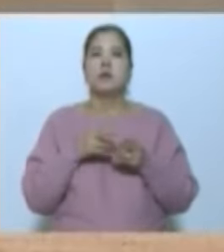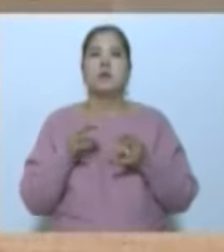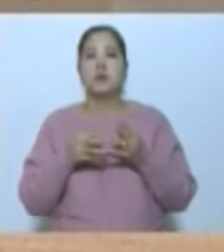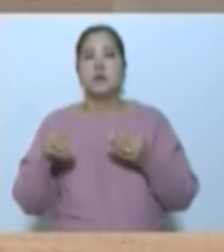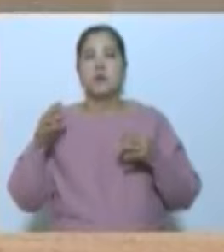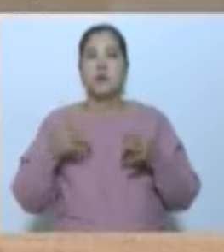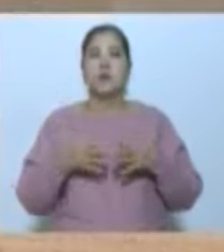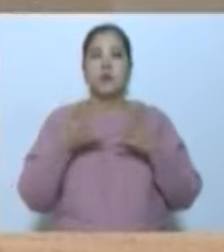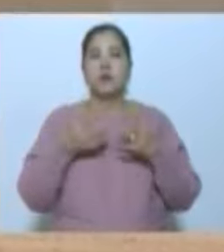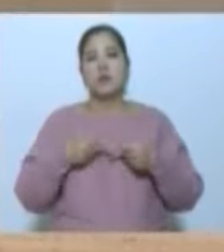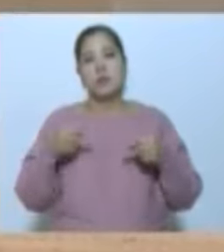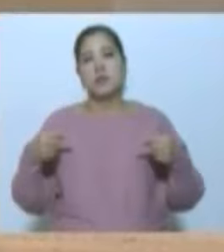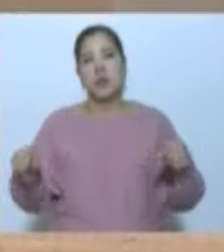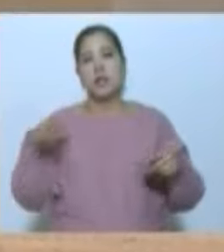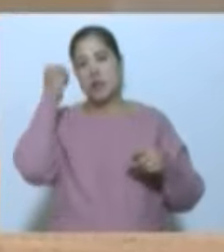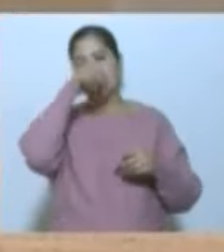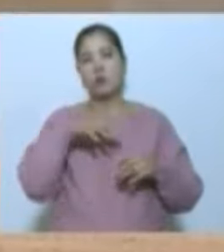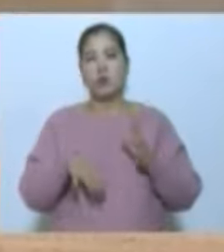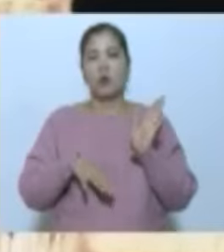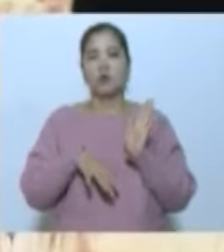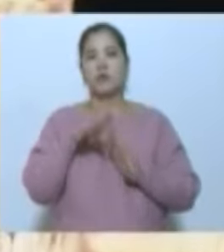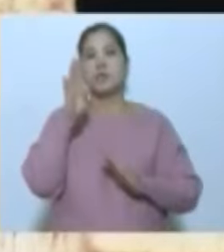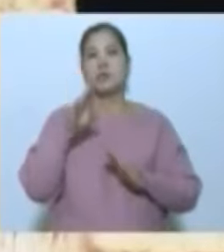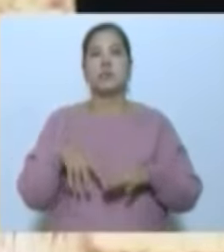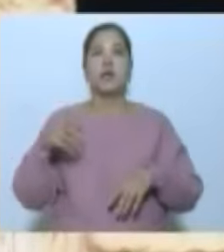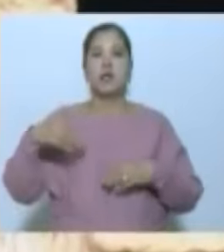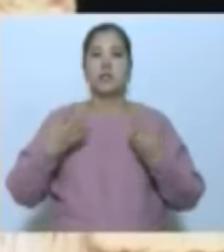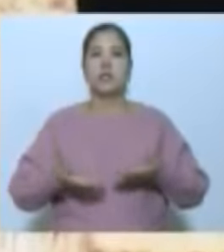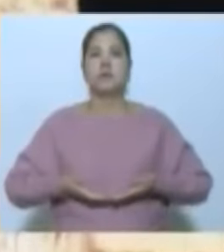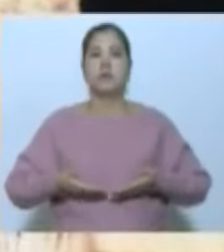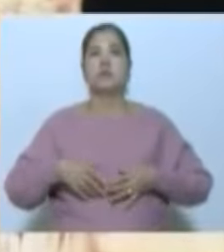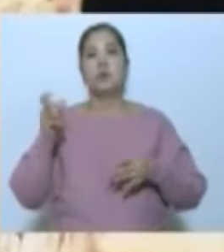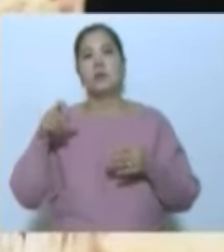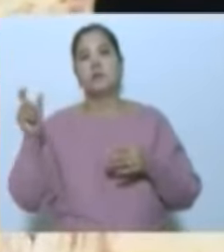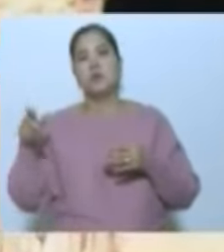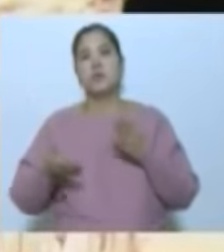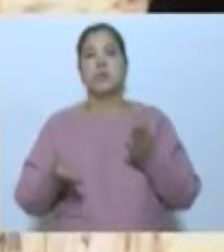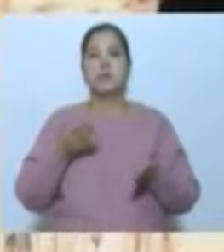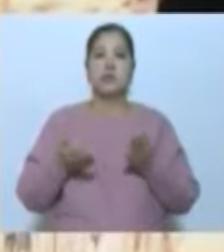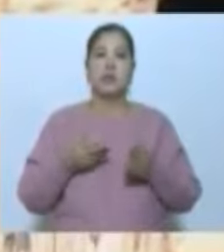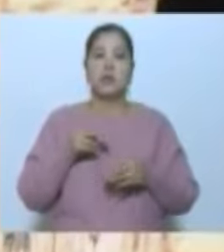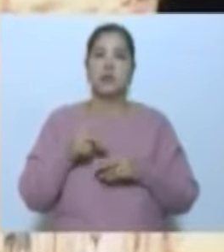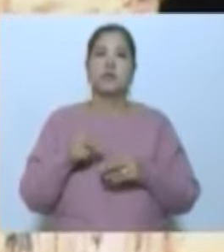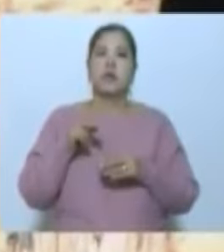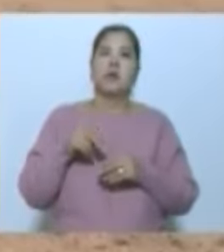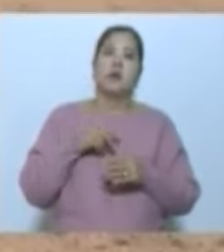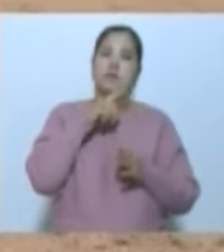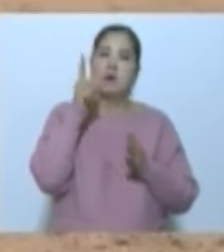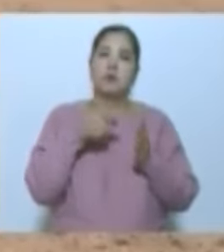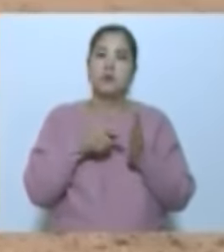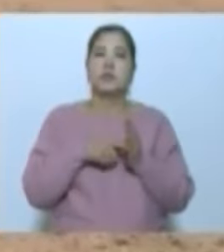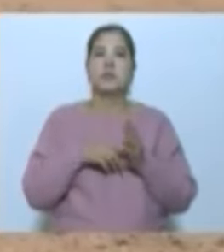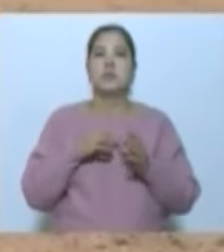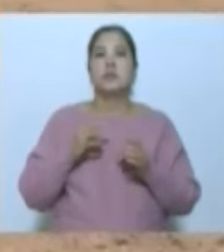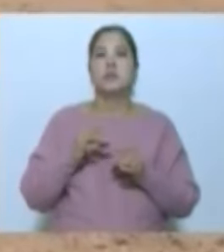лет уровень песка только увеличивается. Дома и сарая жителей засыпало наполовину. И сельчане надеются, что вопрос решат до того,